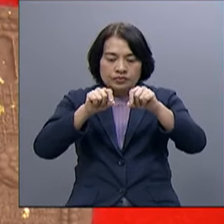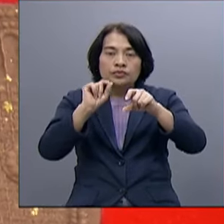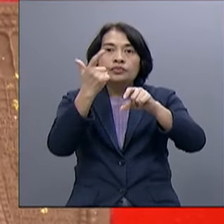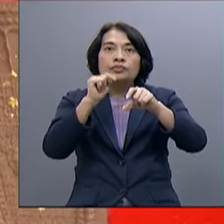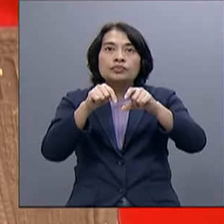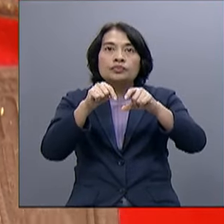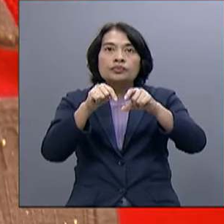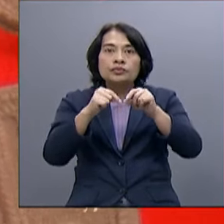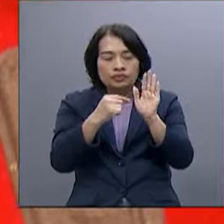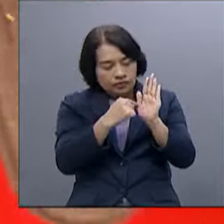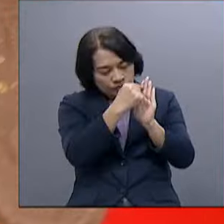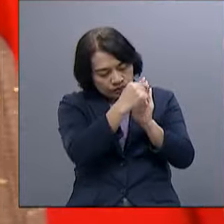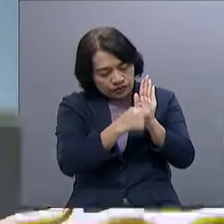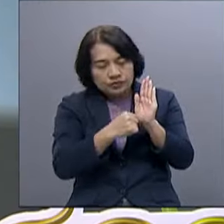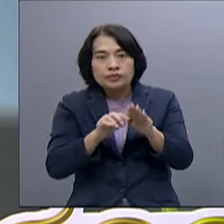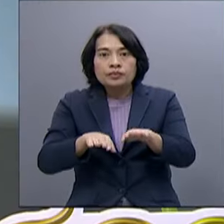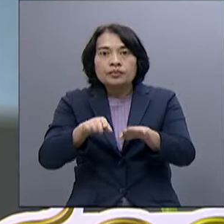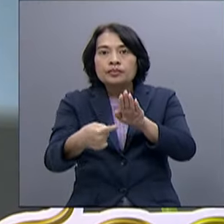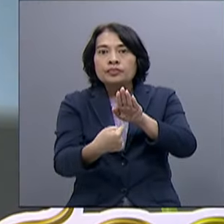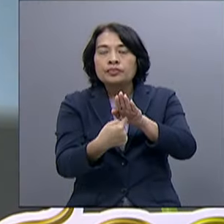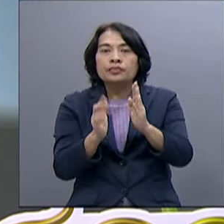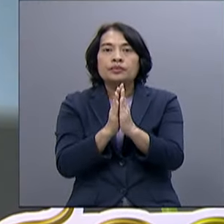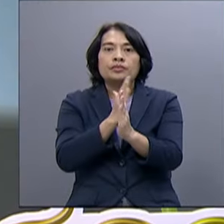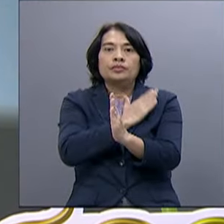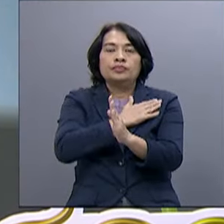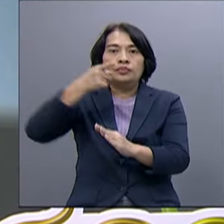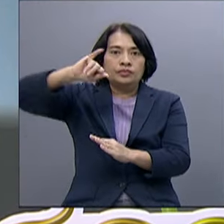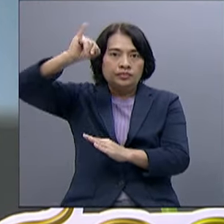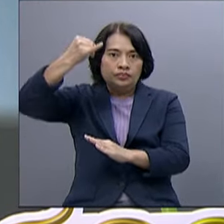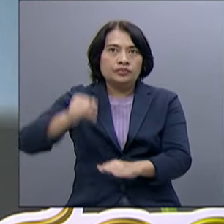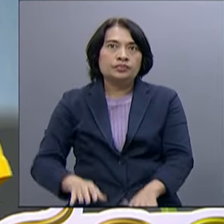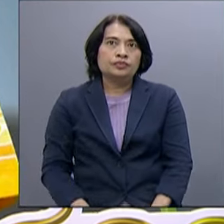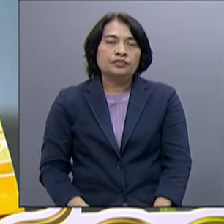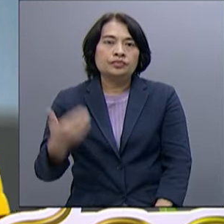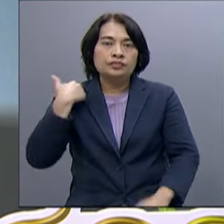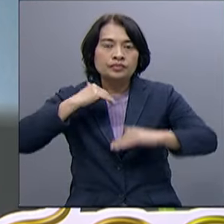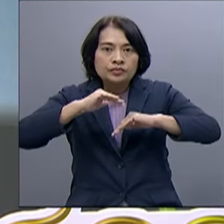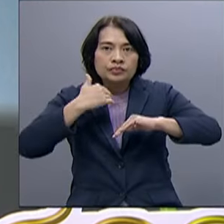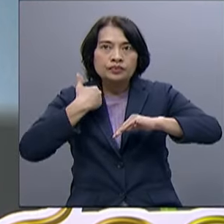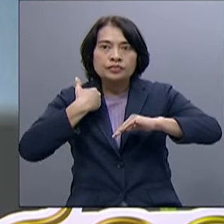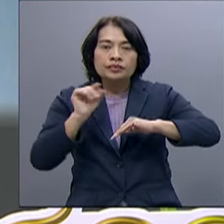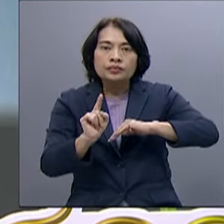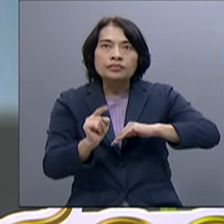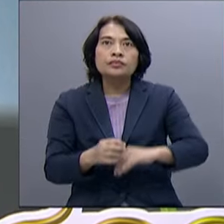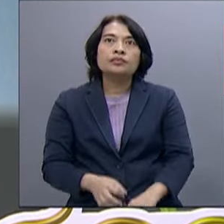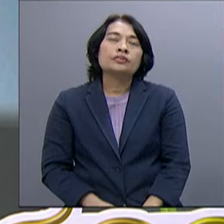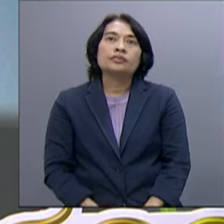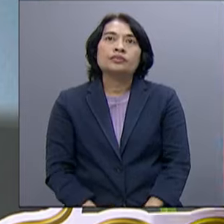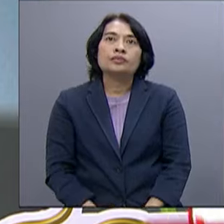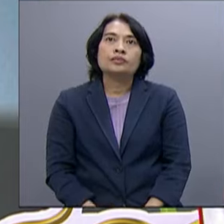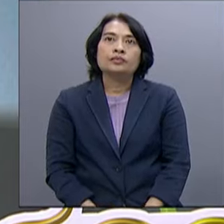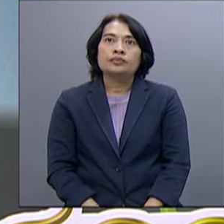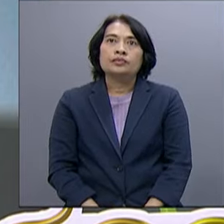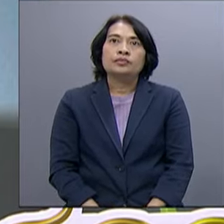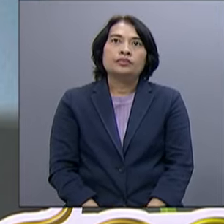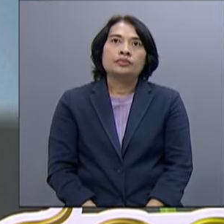ย ค ือของแท้มีแบบนี้ท่านคะหลายท่านถามมีจำนวนจำกัดไหมคะ ยังไงถ้าอยากรับ เราทำไว้นะ